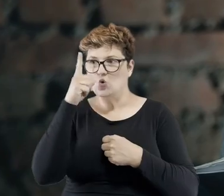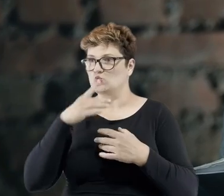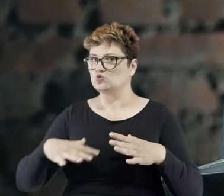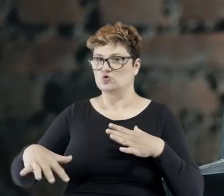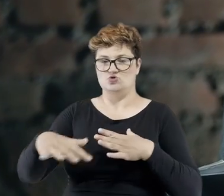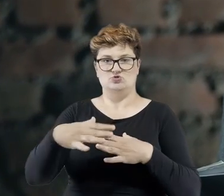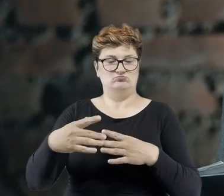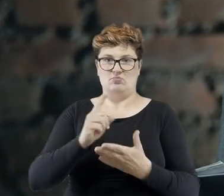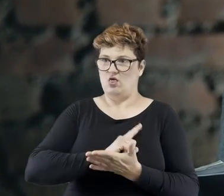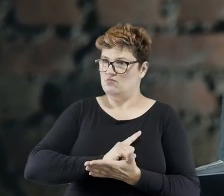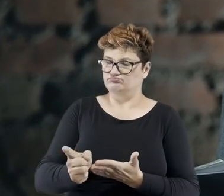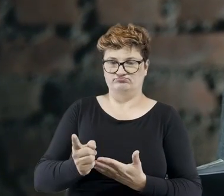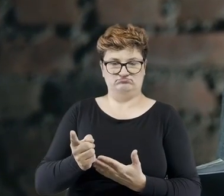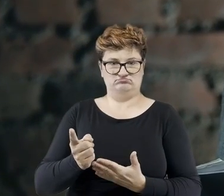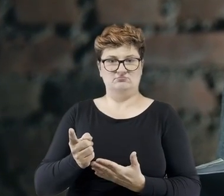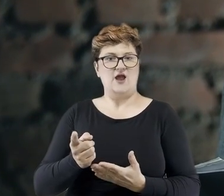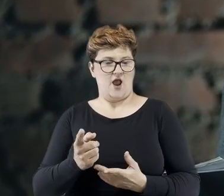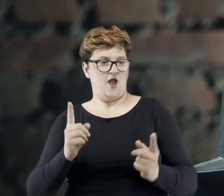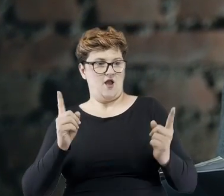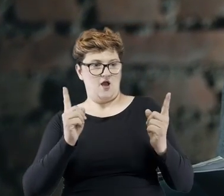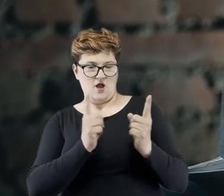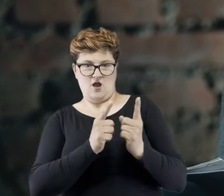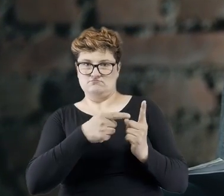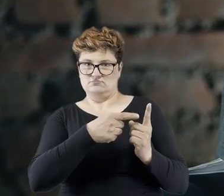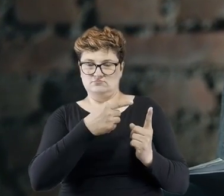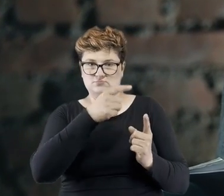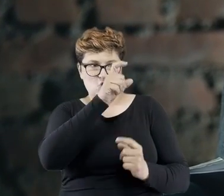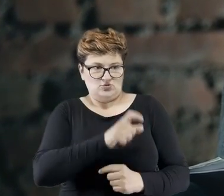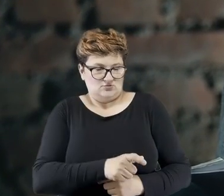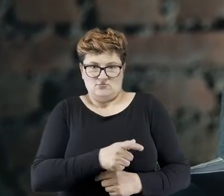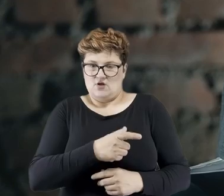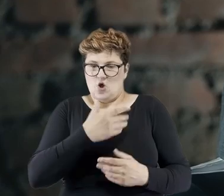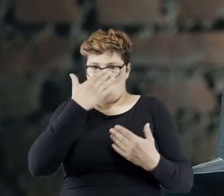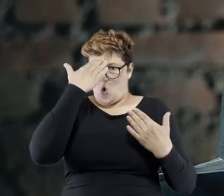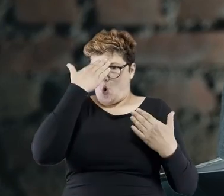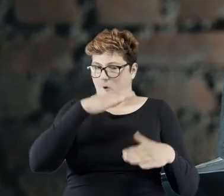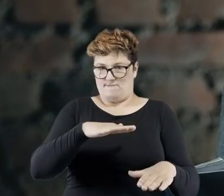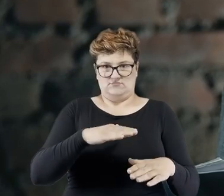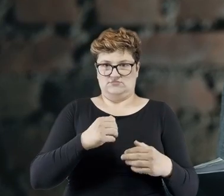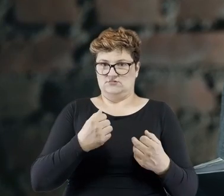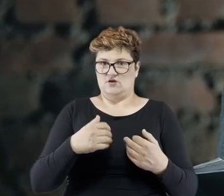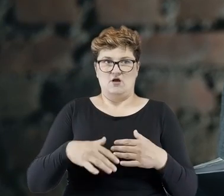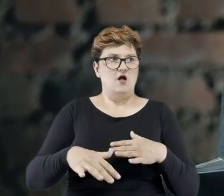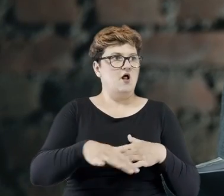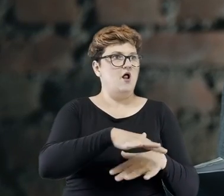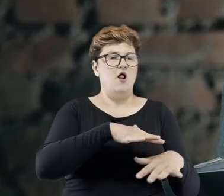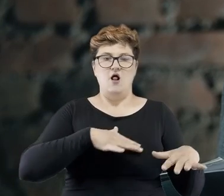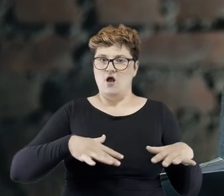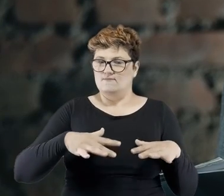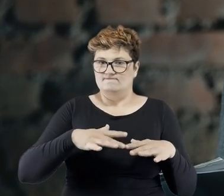ludzi, otoczenia do siebie. Natomiast spotyka się z osobą kompletnie wyobcowaną, zupełnie